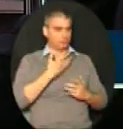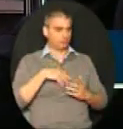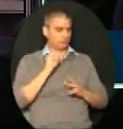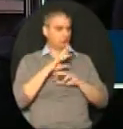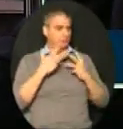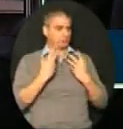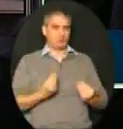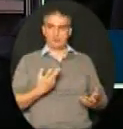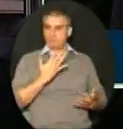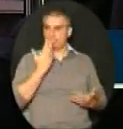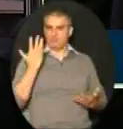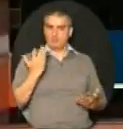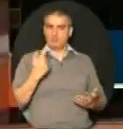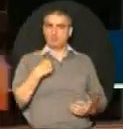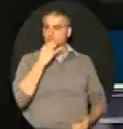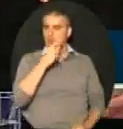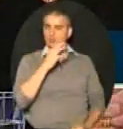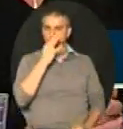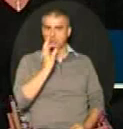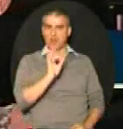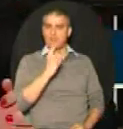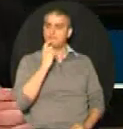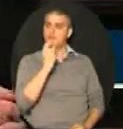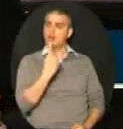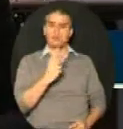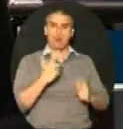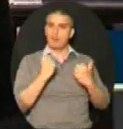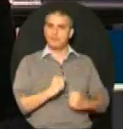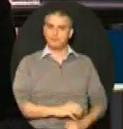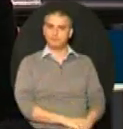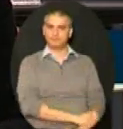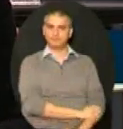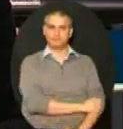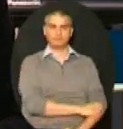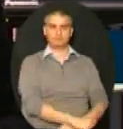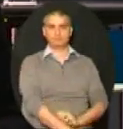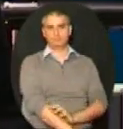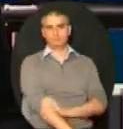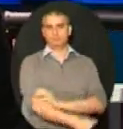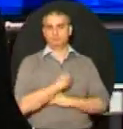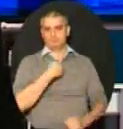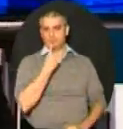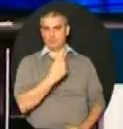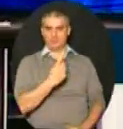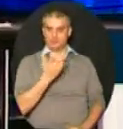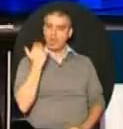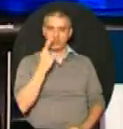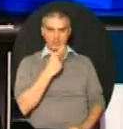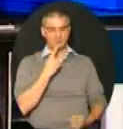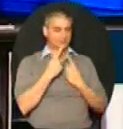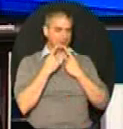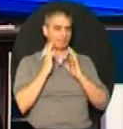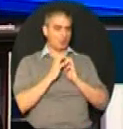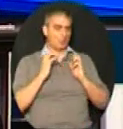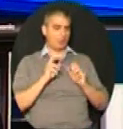ציבורי טוב. בוודאי. מיקי זוהר, אני אשאל אותך שאלה של מילה אחת. למה? אני אומר כך, היה שיח